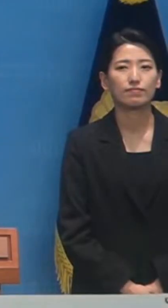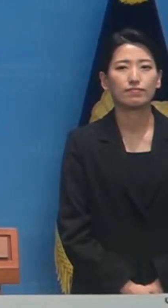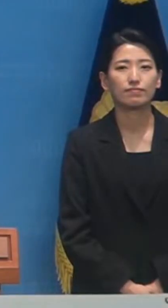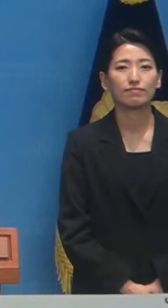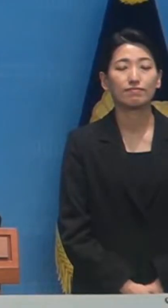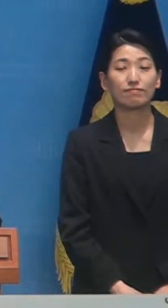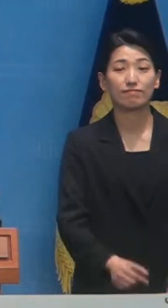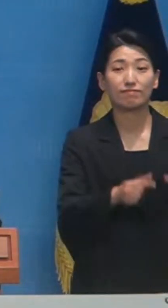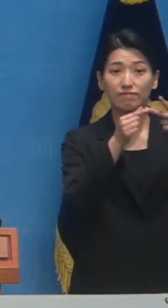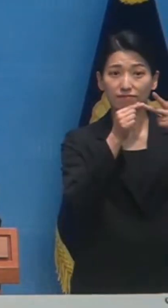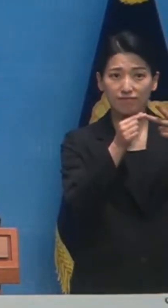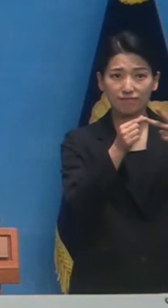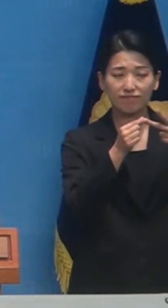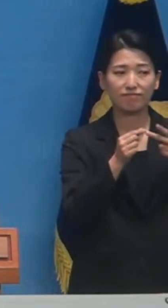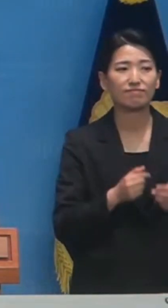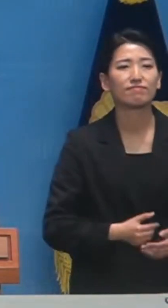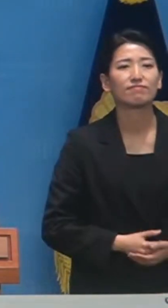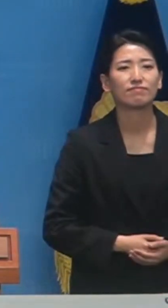네, 두 번째로